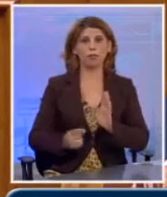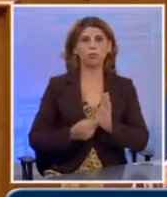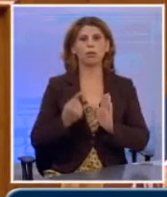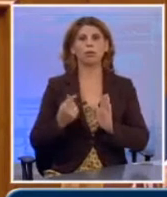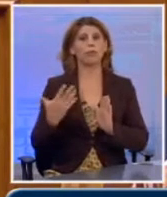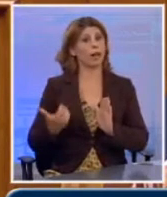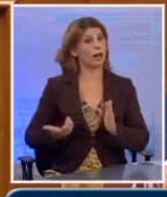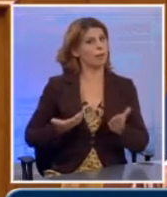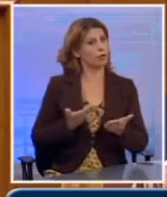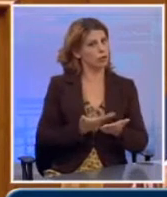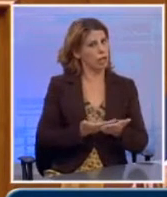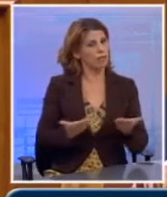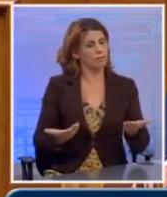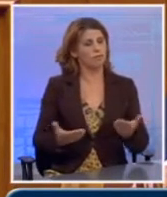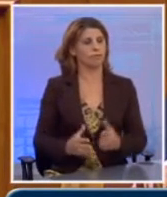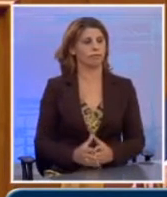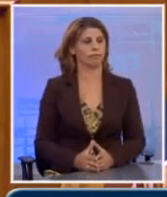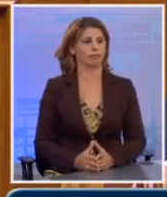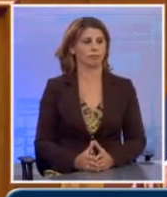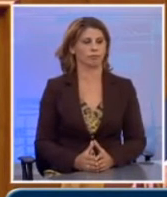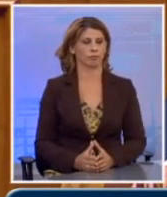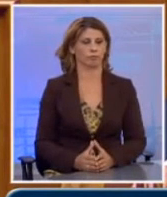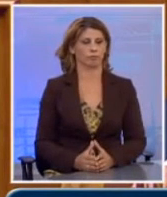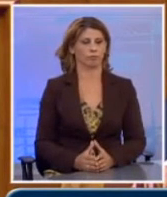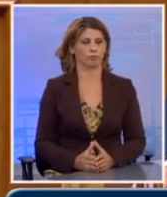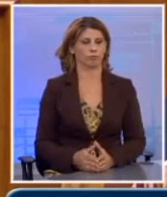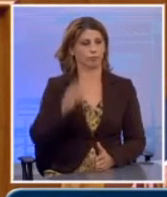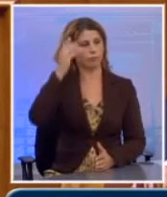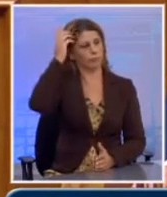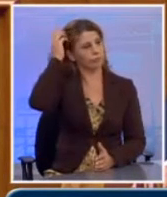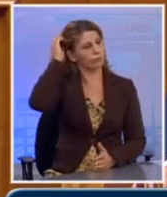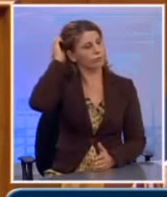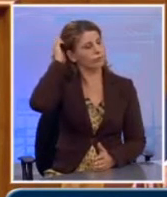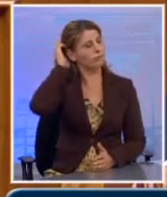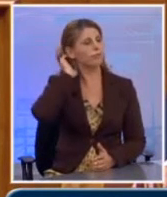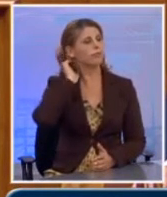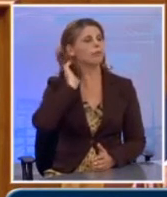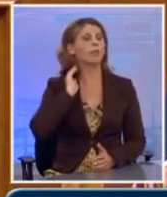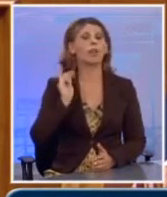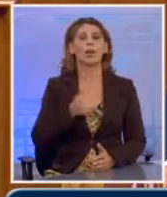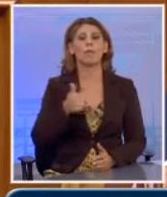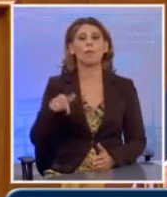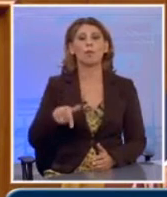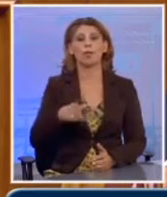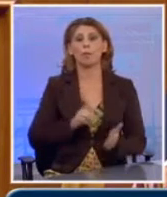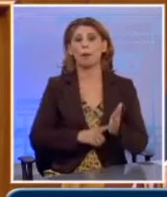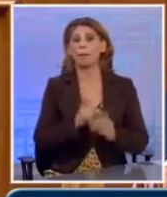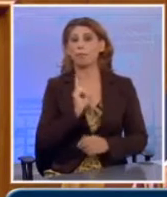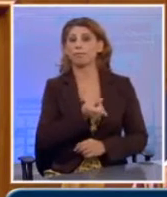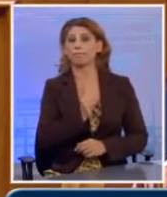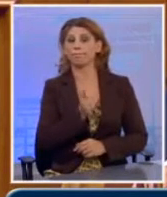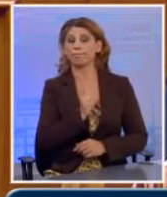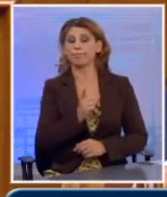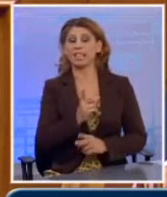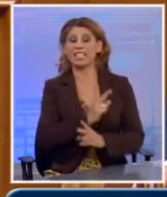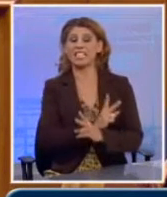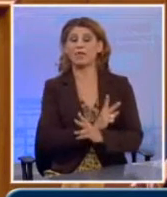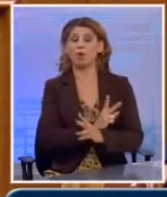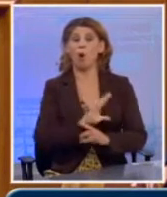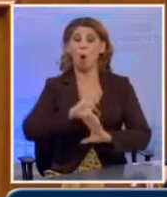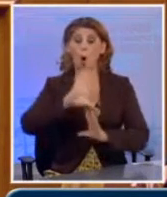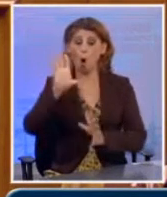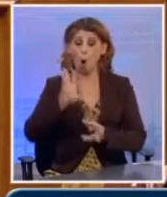και προτάσεις. Μόνο που εδώ θα πρέπει να μαλώσουν τους συμβούλους τους. Όλες αυτές τις προτάσεις που έχει για τη